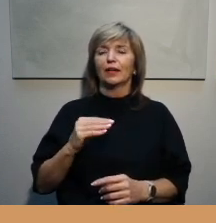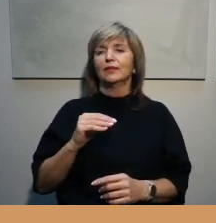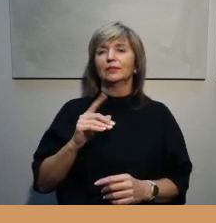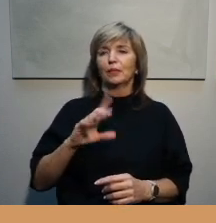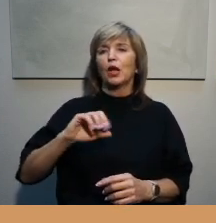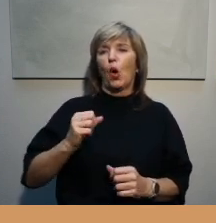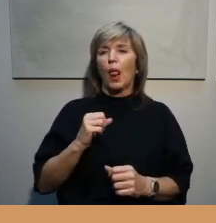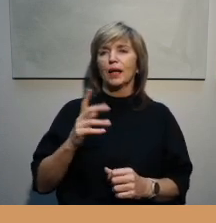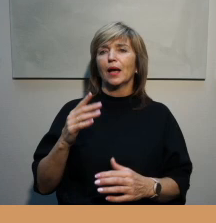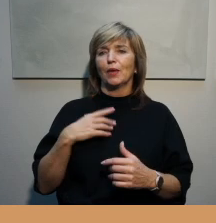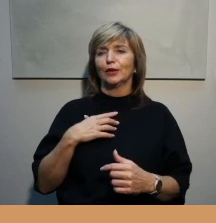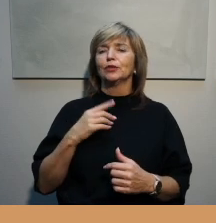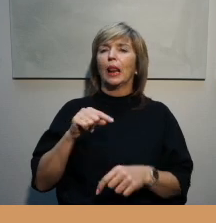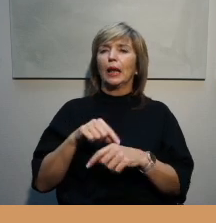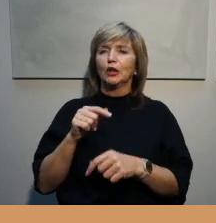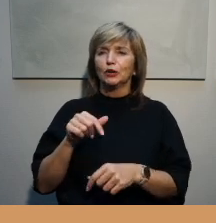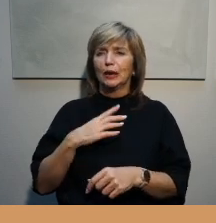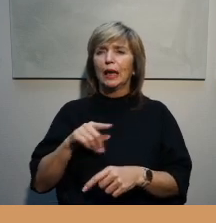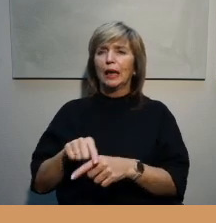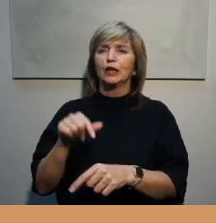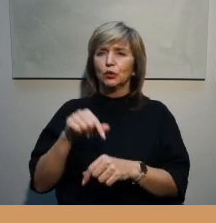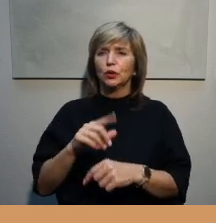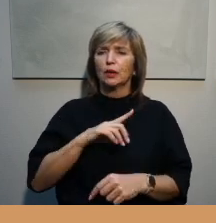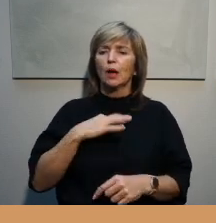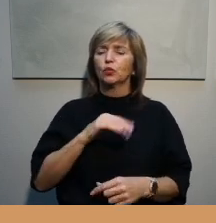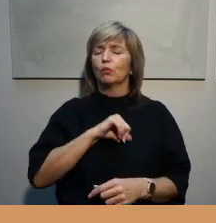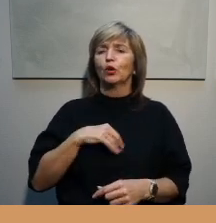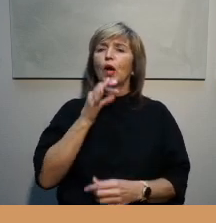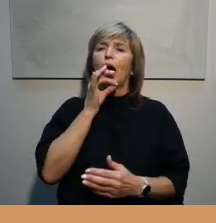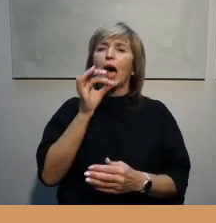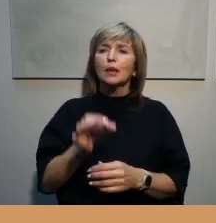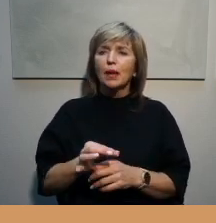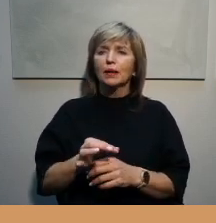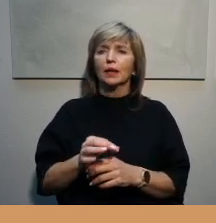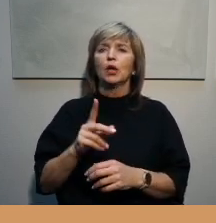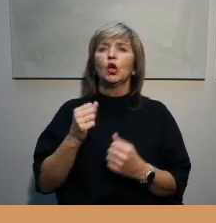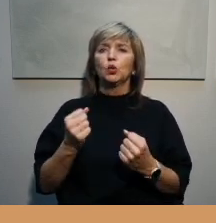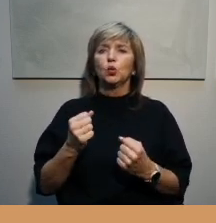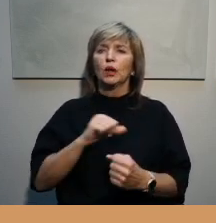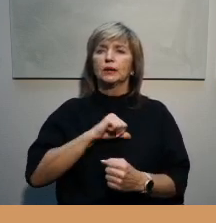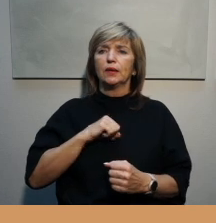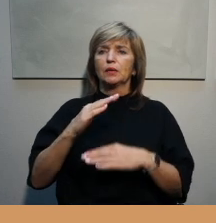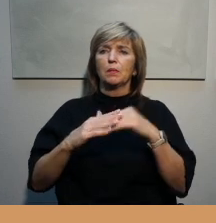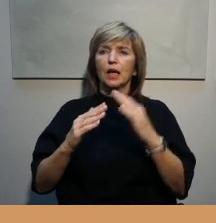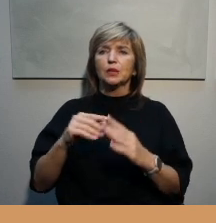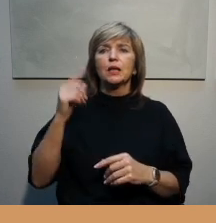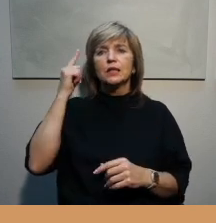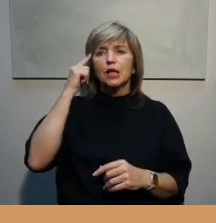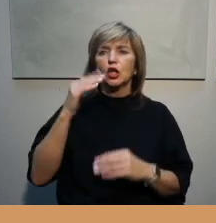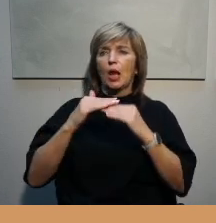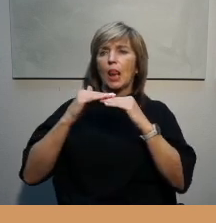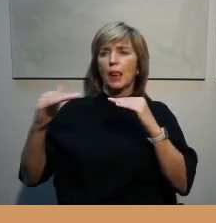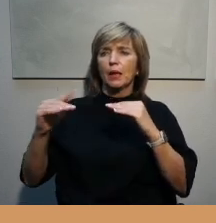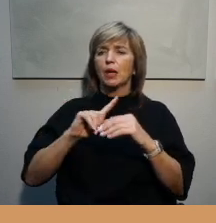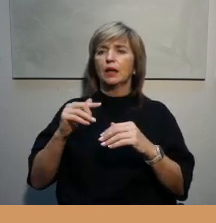pret kolēģiem, jo, manuprāt, tā ir mūsu paša atbildība turēt savas prasmes zināšanas līmenī,